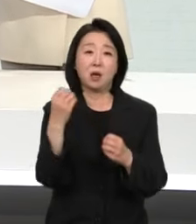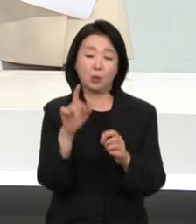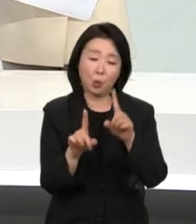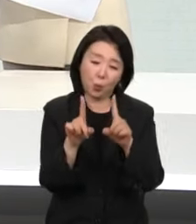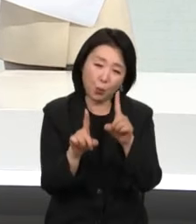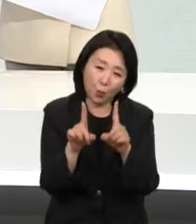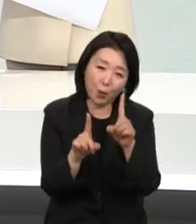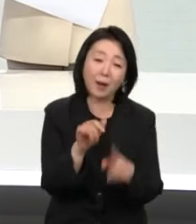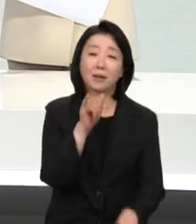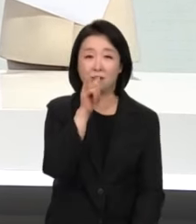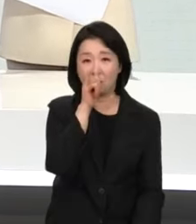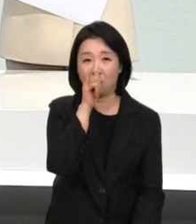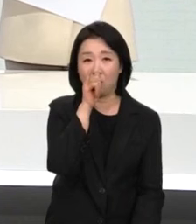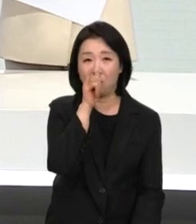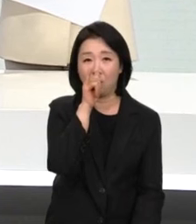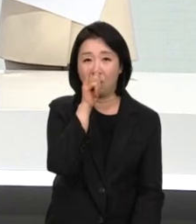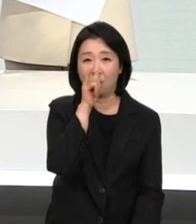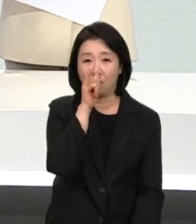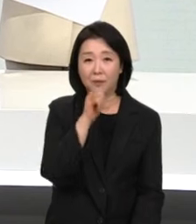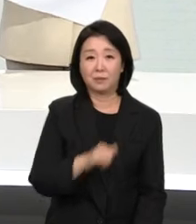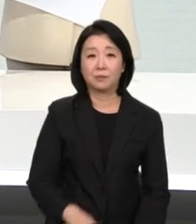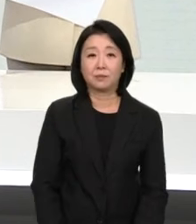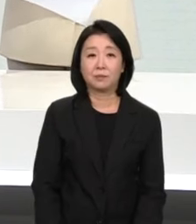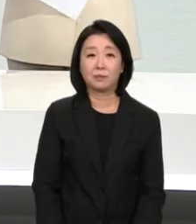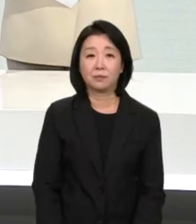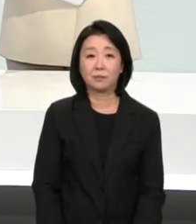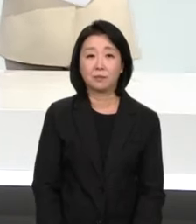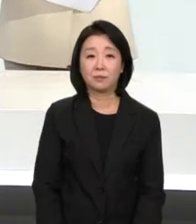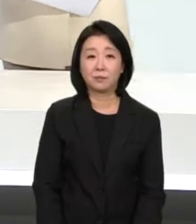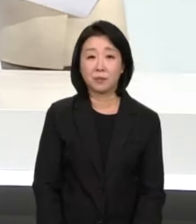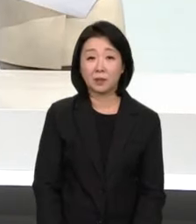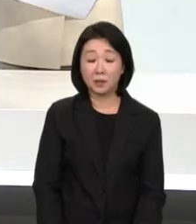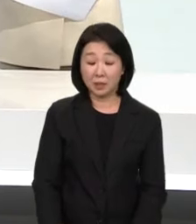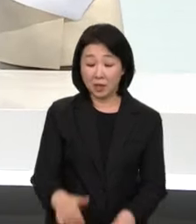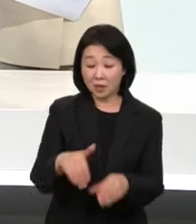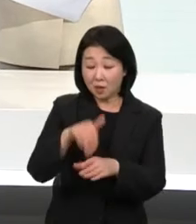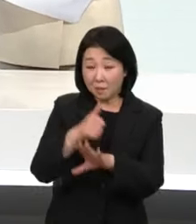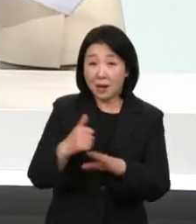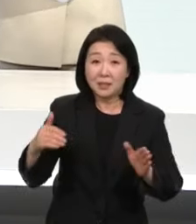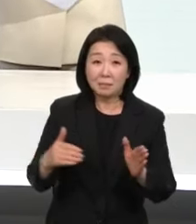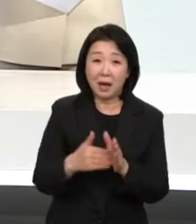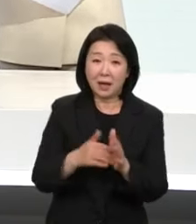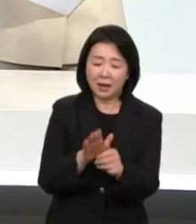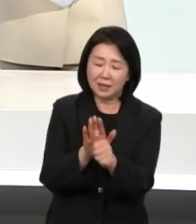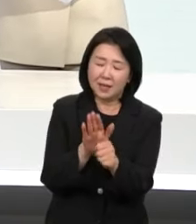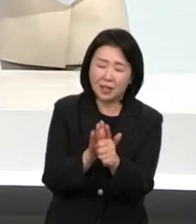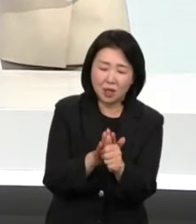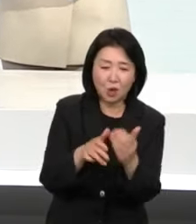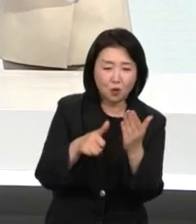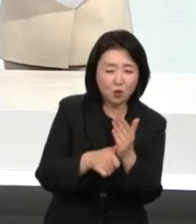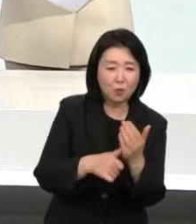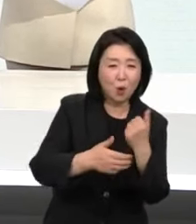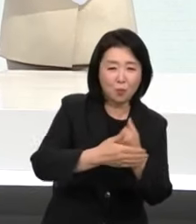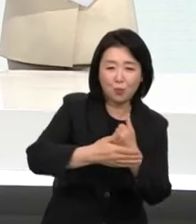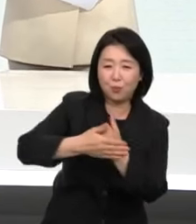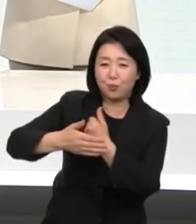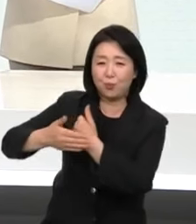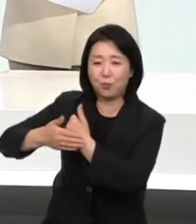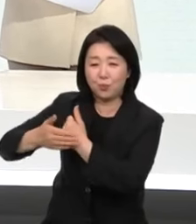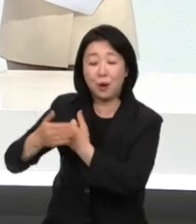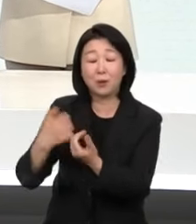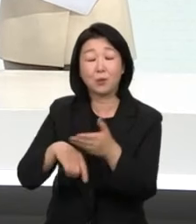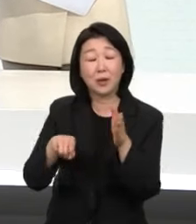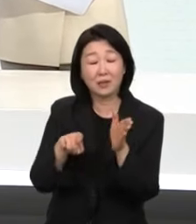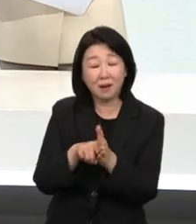오차범위의 접전을 벌이고 있는 곳들입니다. 이 선거 막판까지 지지층을 투표장으로 불러들이기 위해서